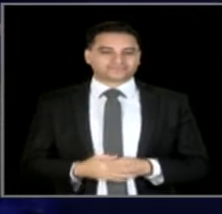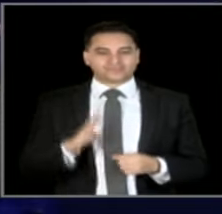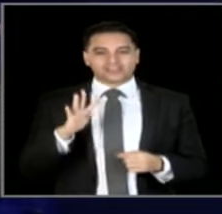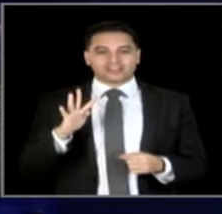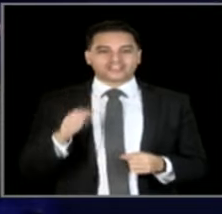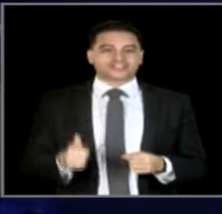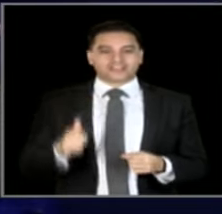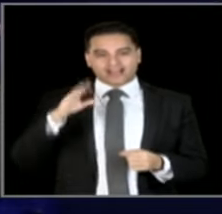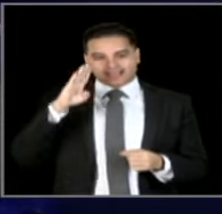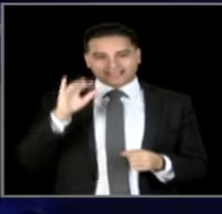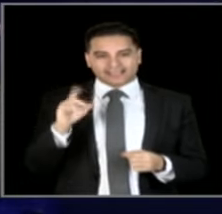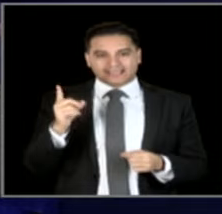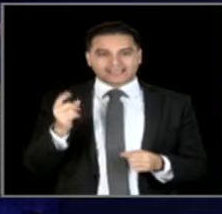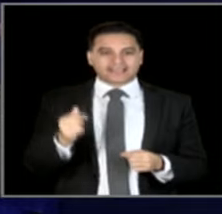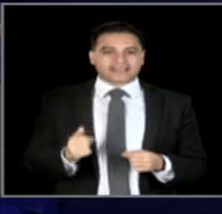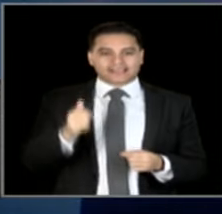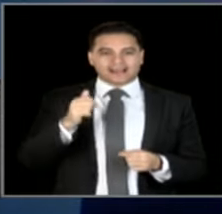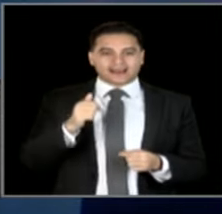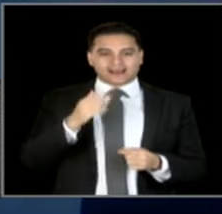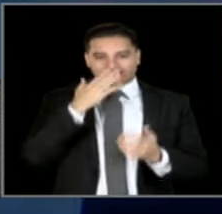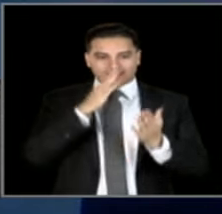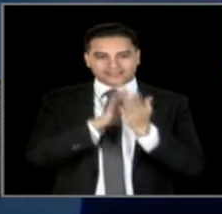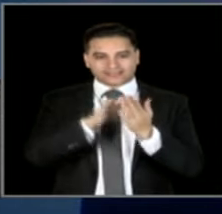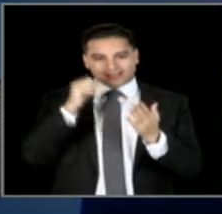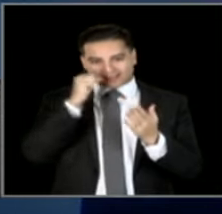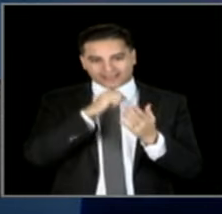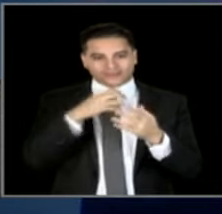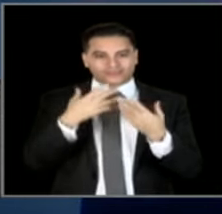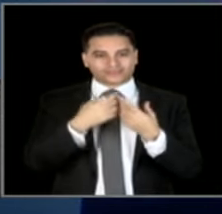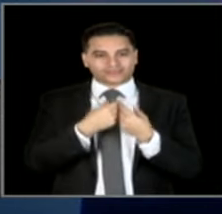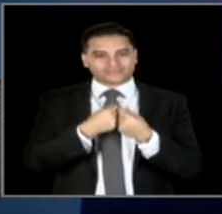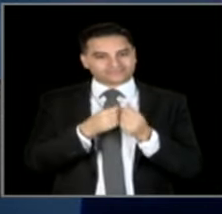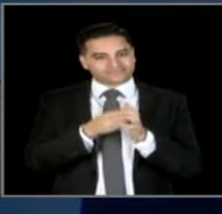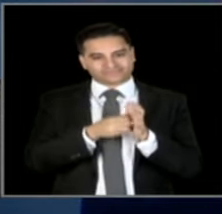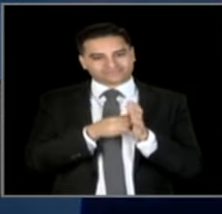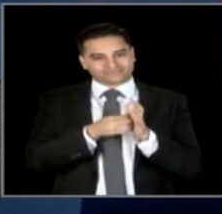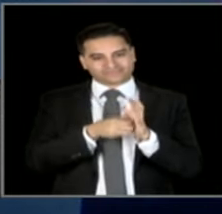شاكيرا هتغني قدام جون كينيدي؟